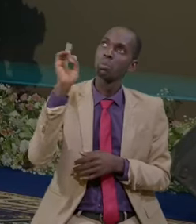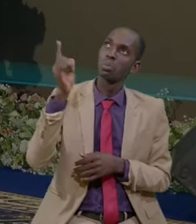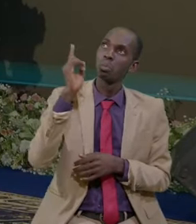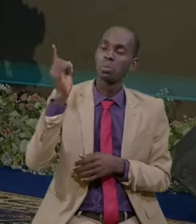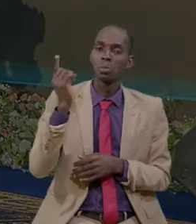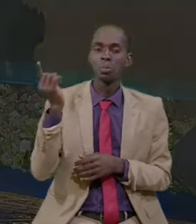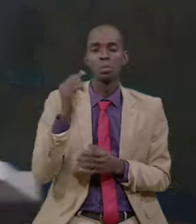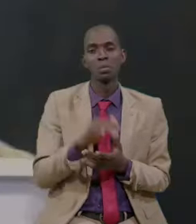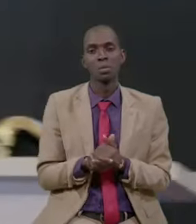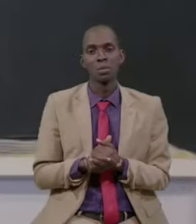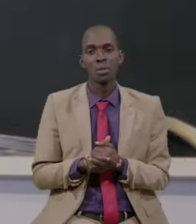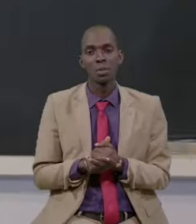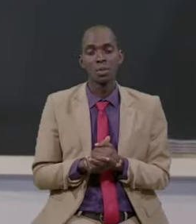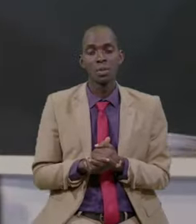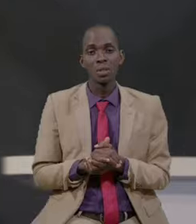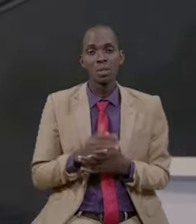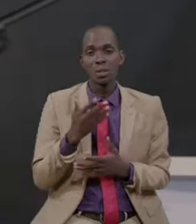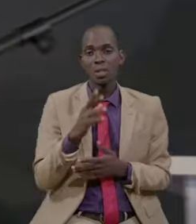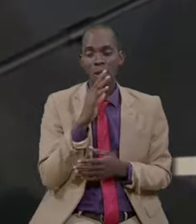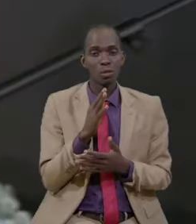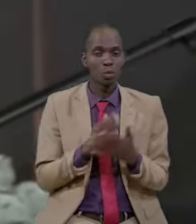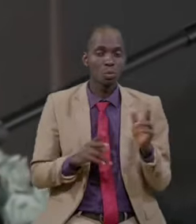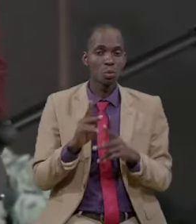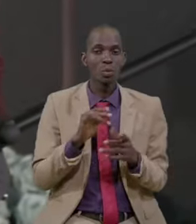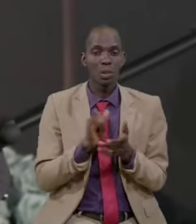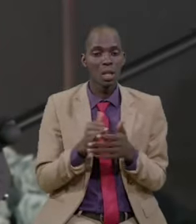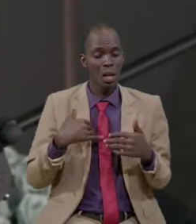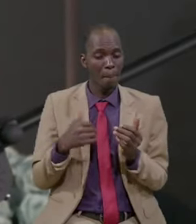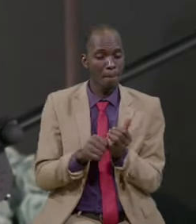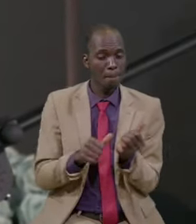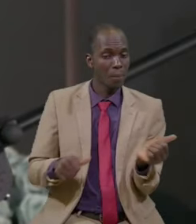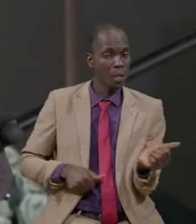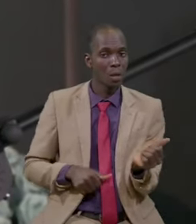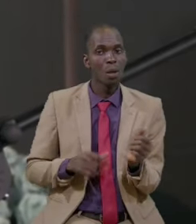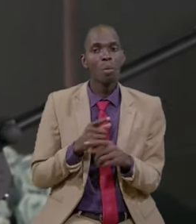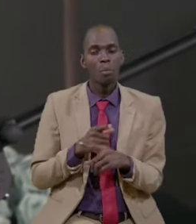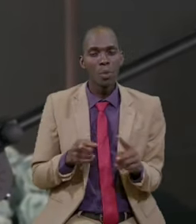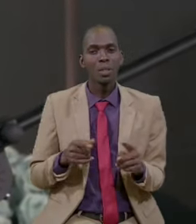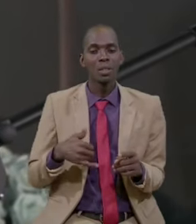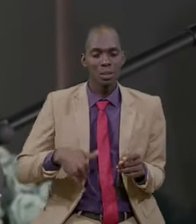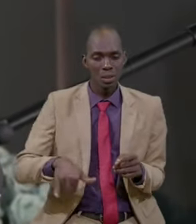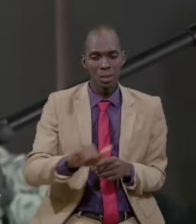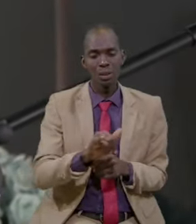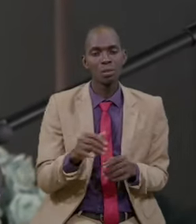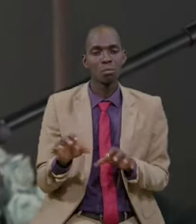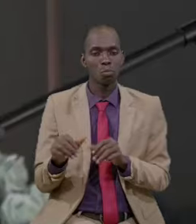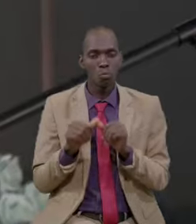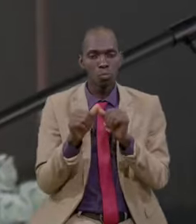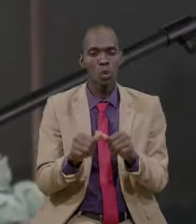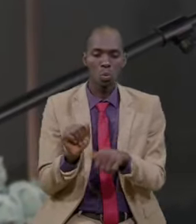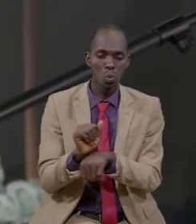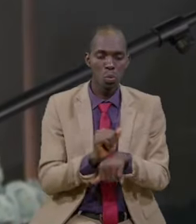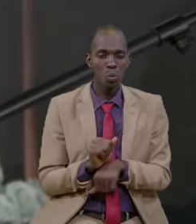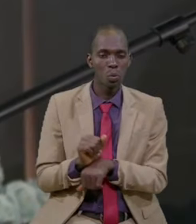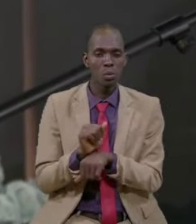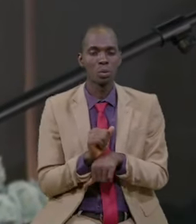a des gens comme ça, ils ont rétrogradé, mais ils continuent à tourner, continuent dans les activités. Et Jésus